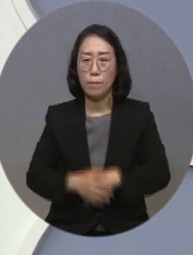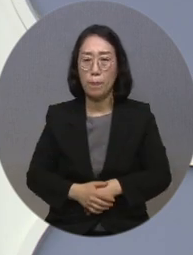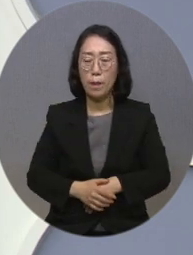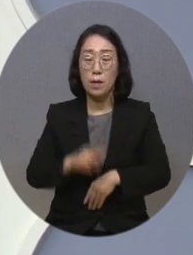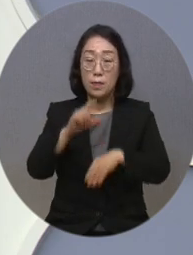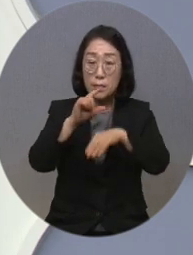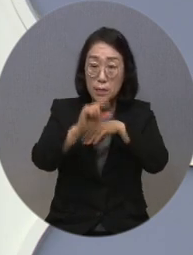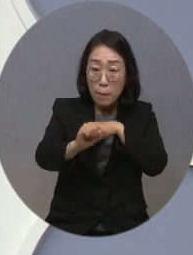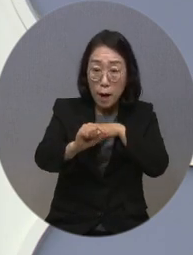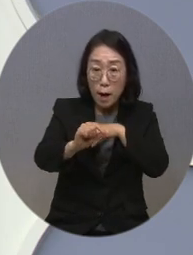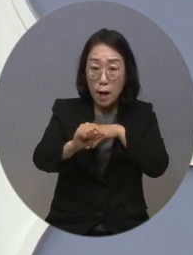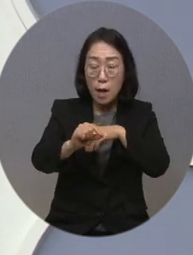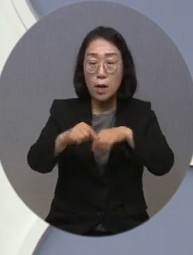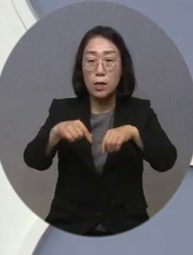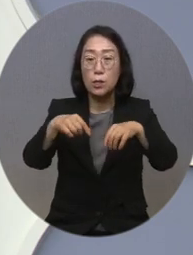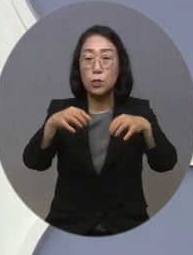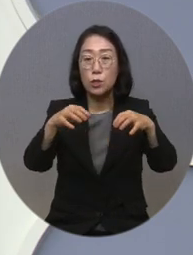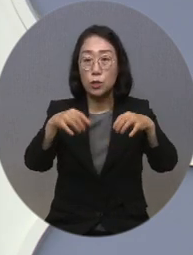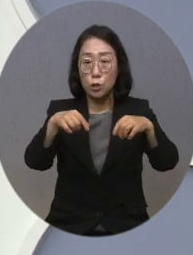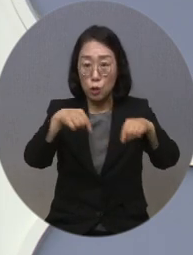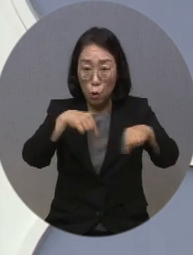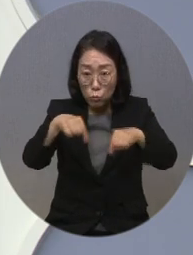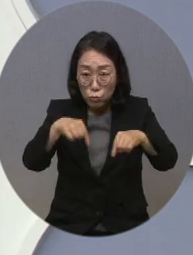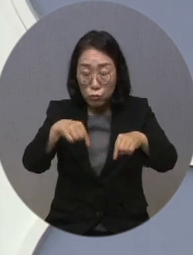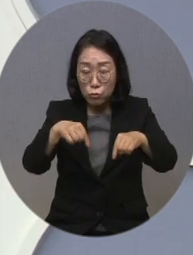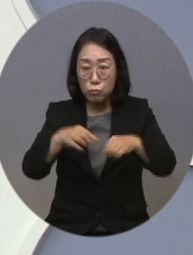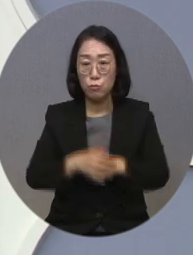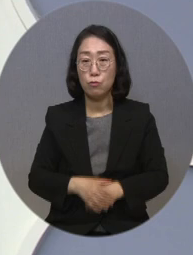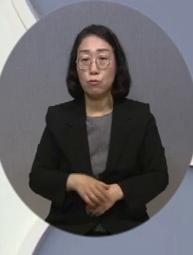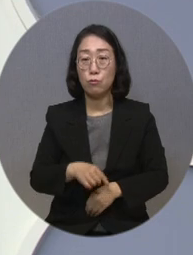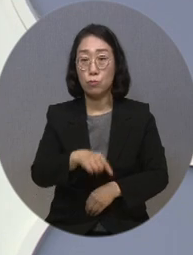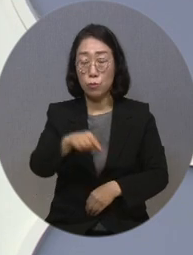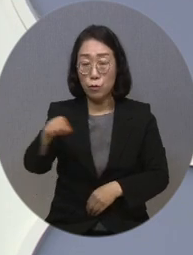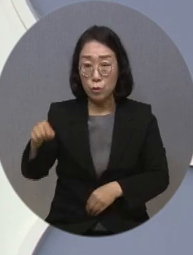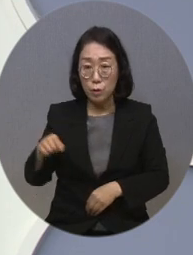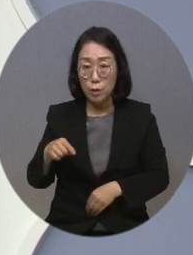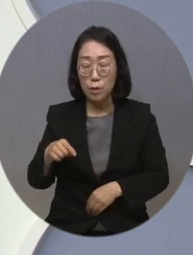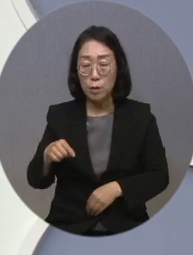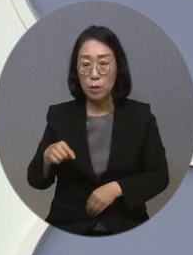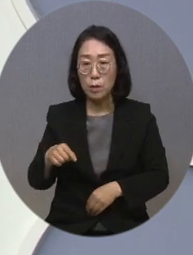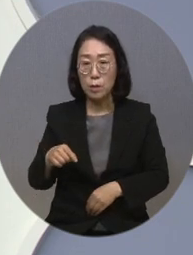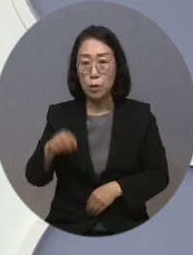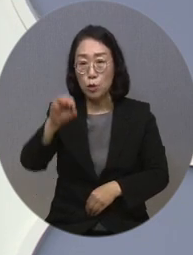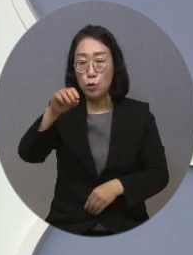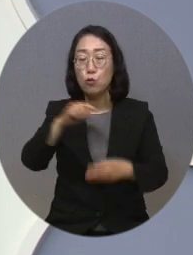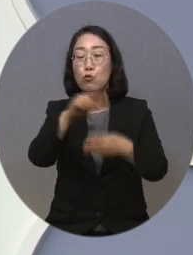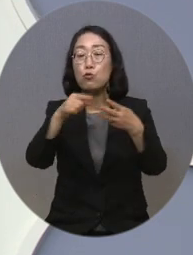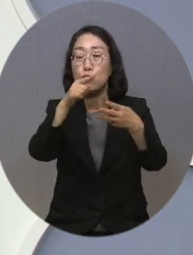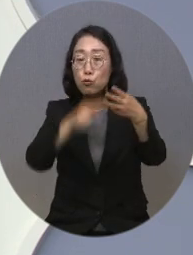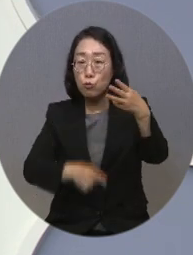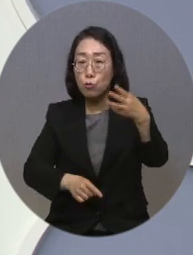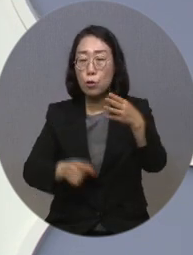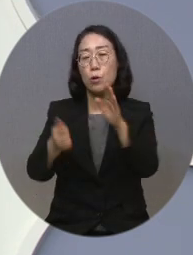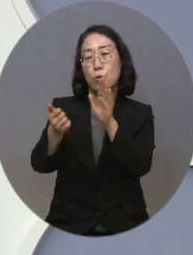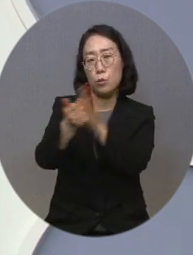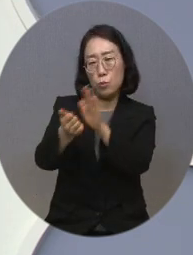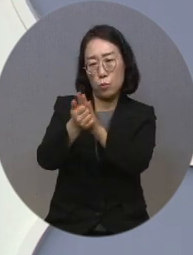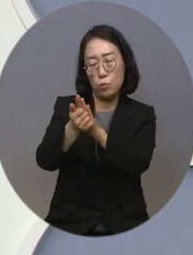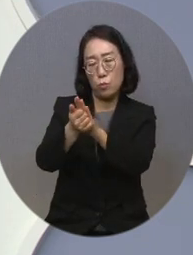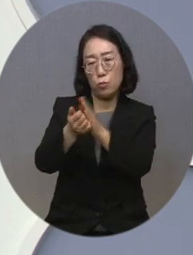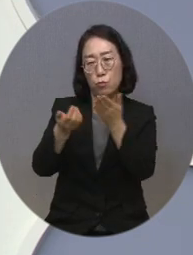지방정부라든지 지방의회의 권력이 이 윤석열 정부를 도울 수 있는 그런 힘이 되는